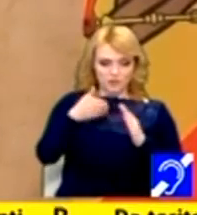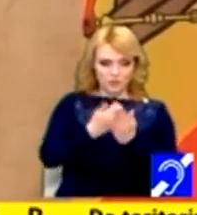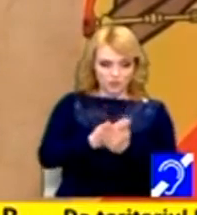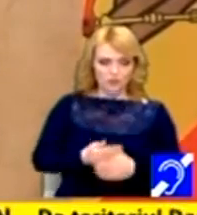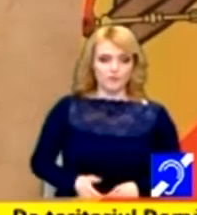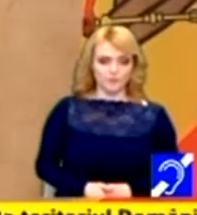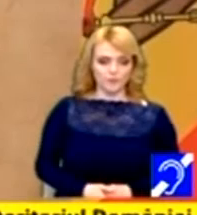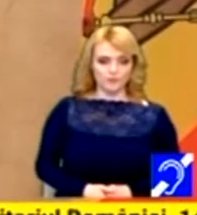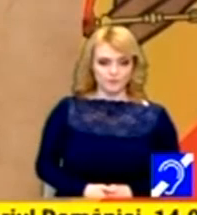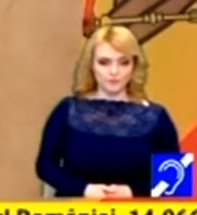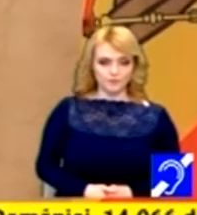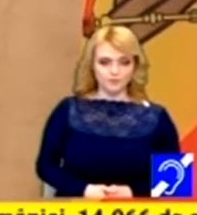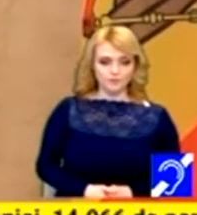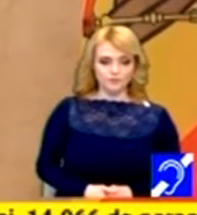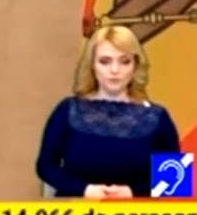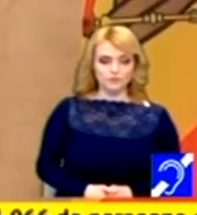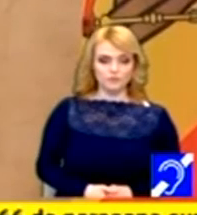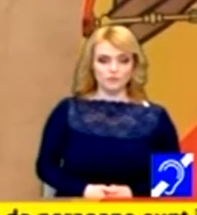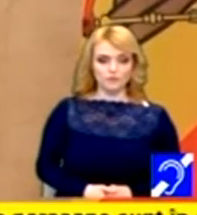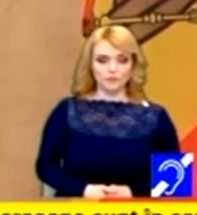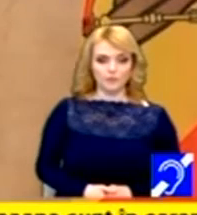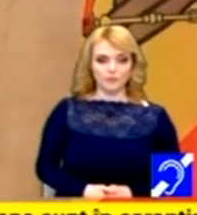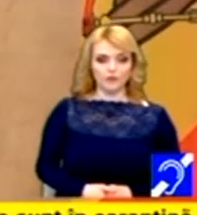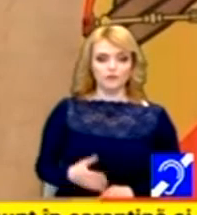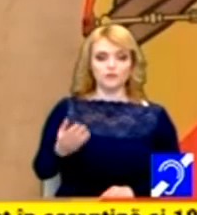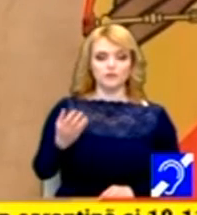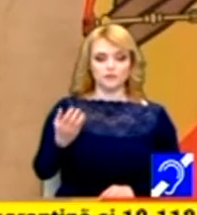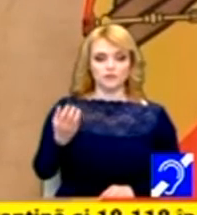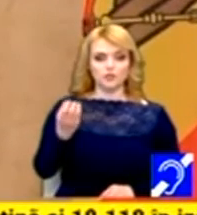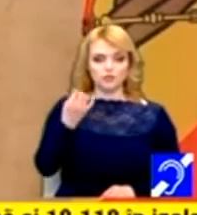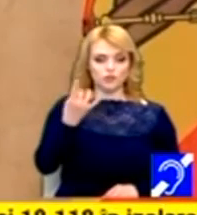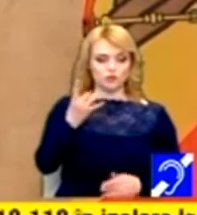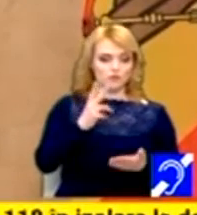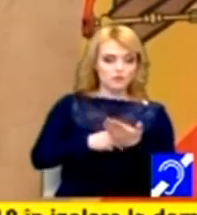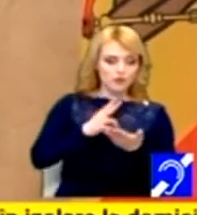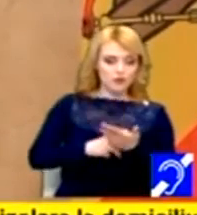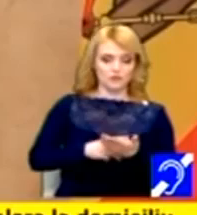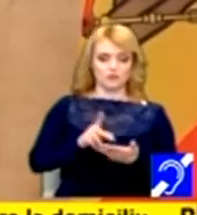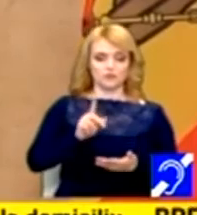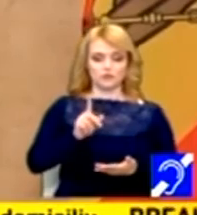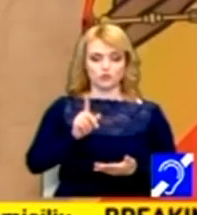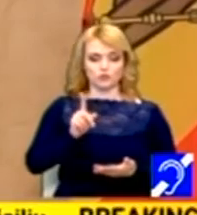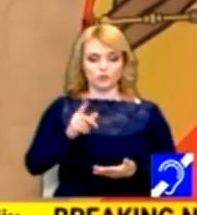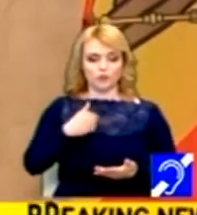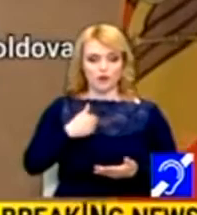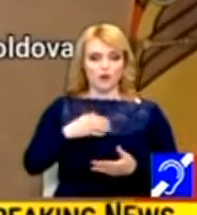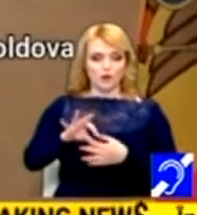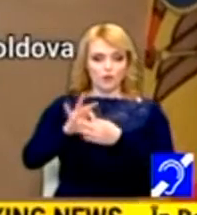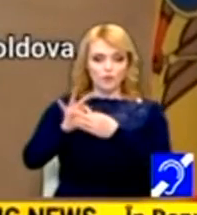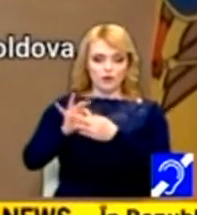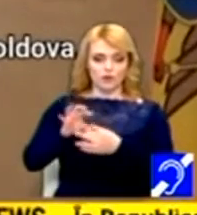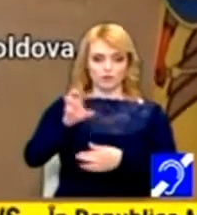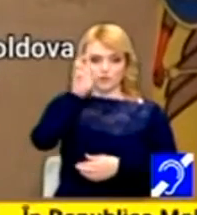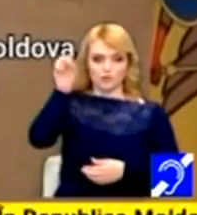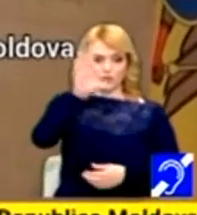țările parteneriatului estic. Și sublinează încă o dată cât de receptivi sunt partenerii UE. Our Air